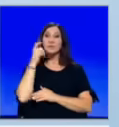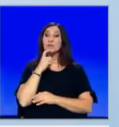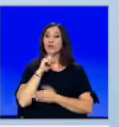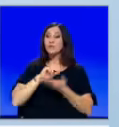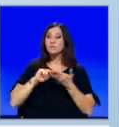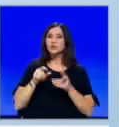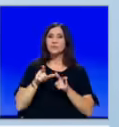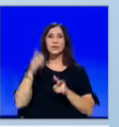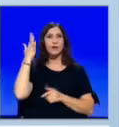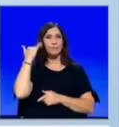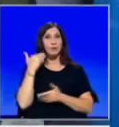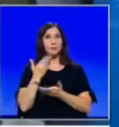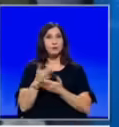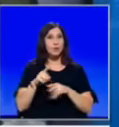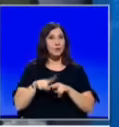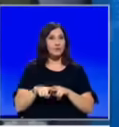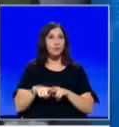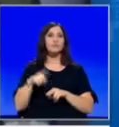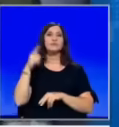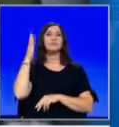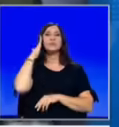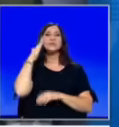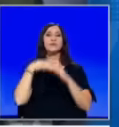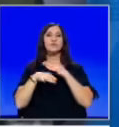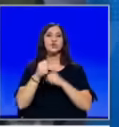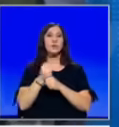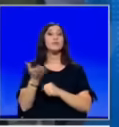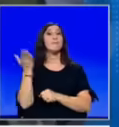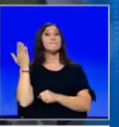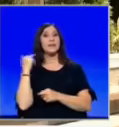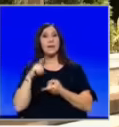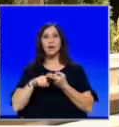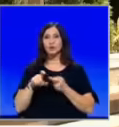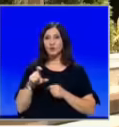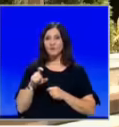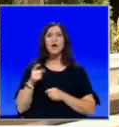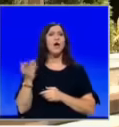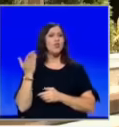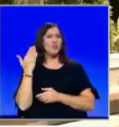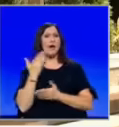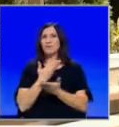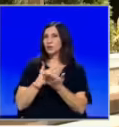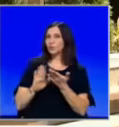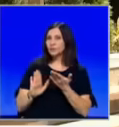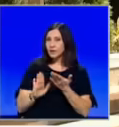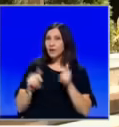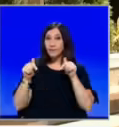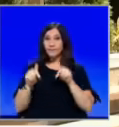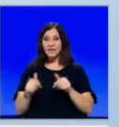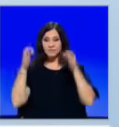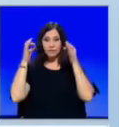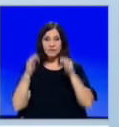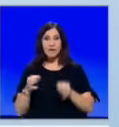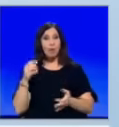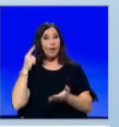че Мария Габриел предлагала Илков за министър на вътрешните работи преди Калин Стоянов, но тогава го отхвърлили. Днес в